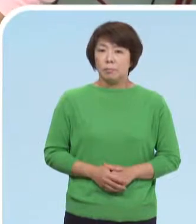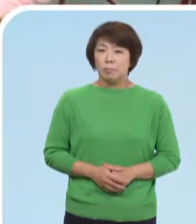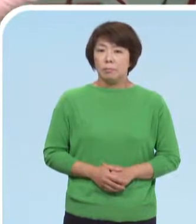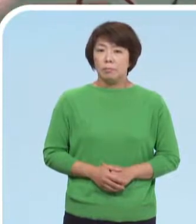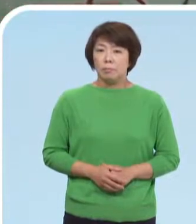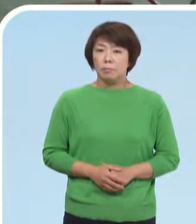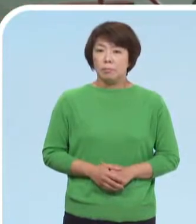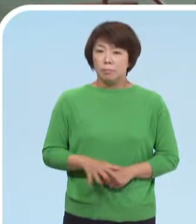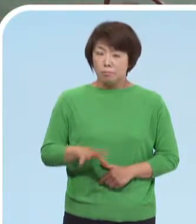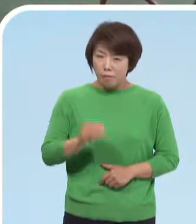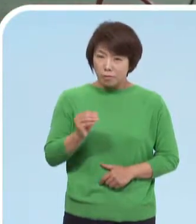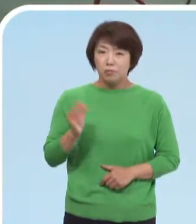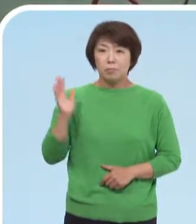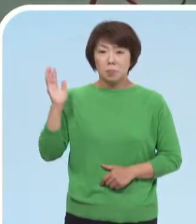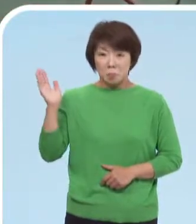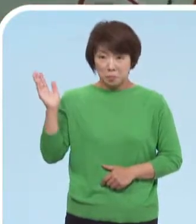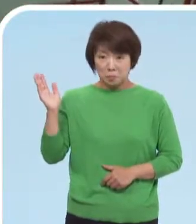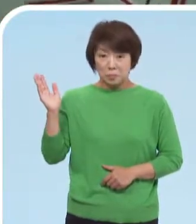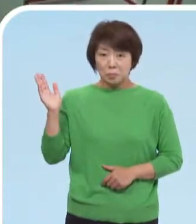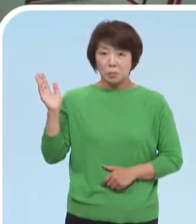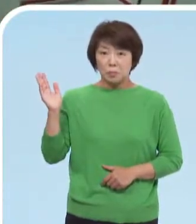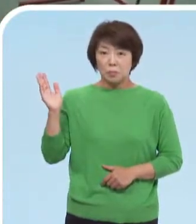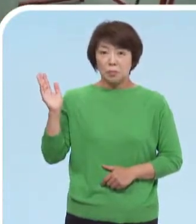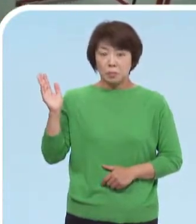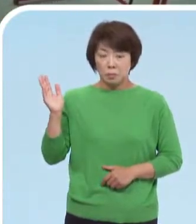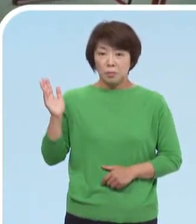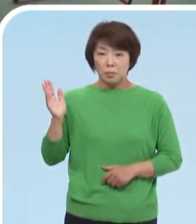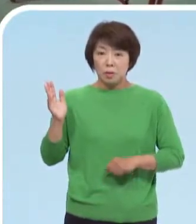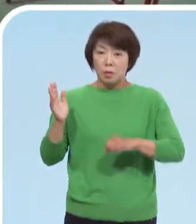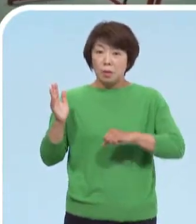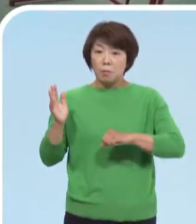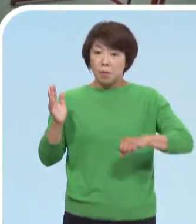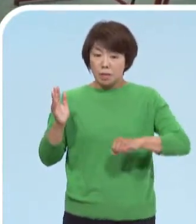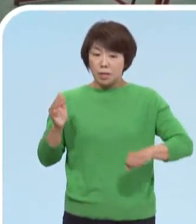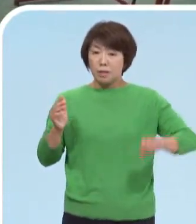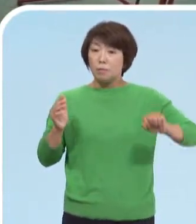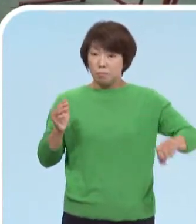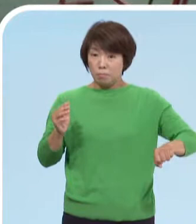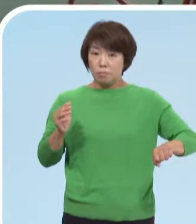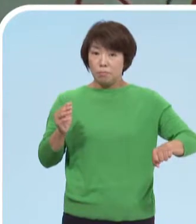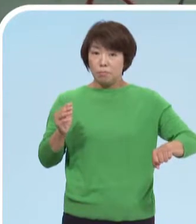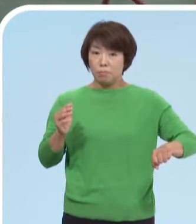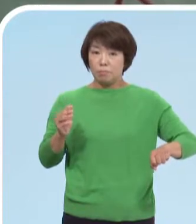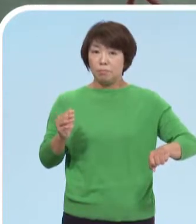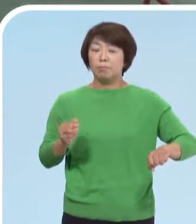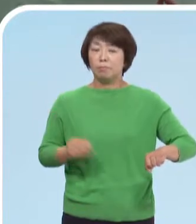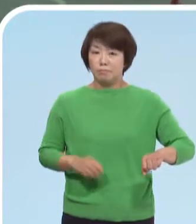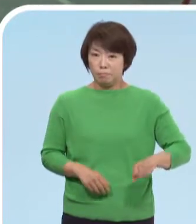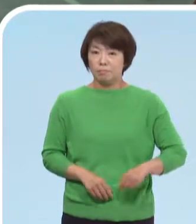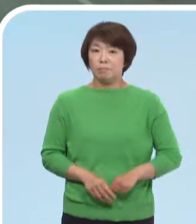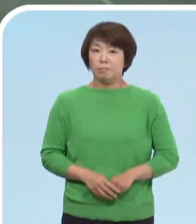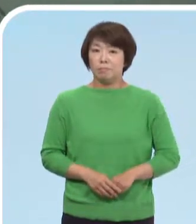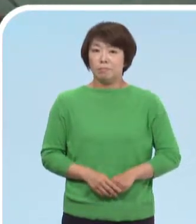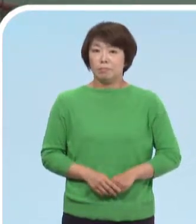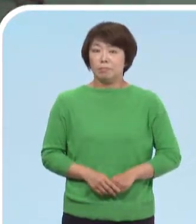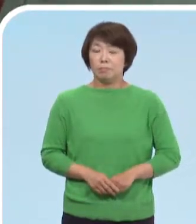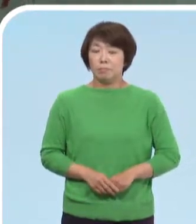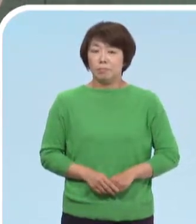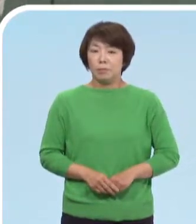でここを、右手で1個飛ばして右手ください。1個飛ばして、う